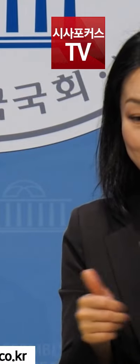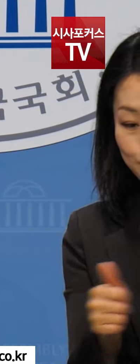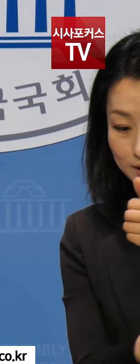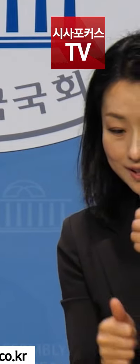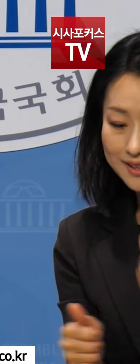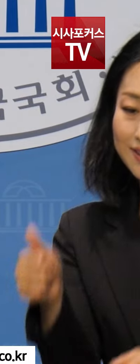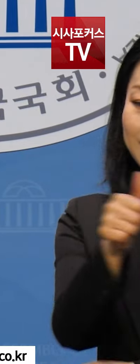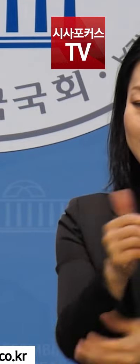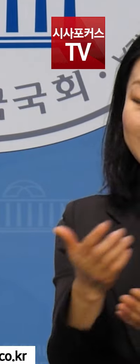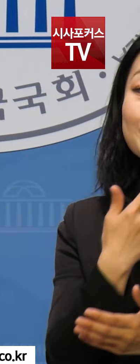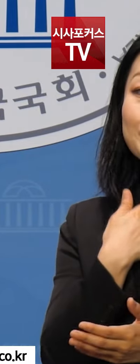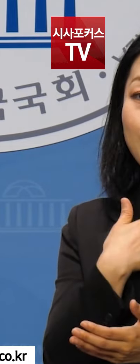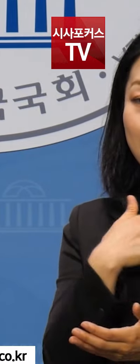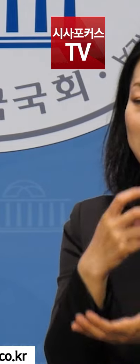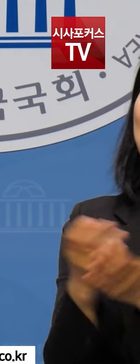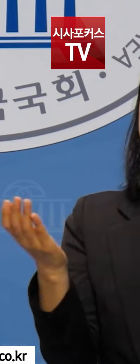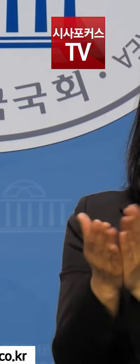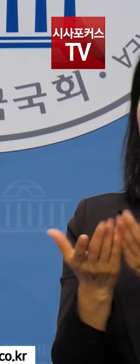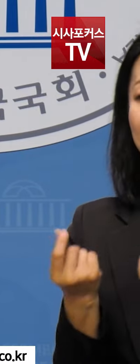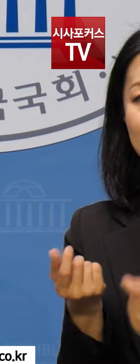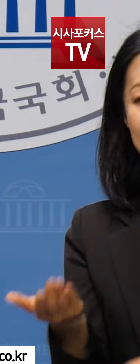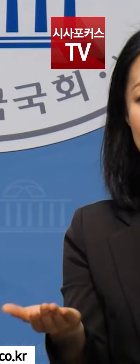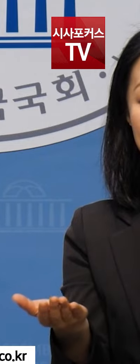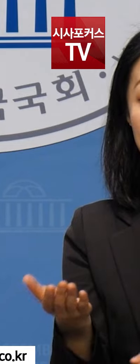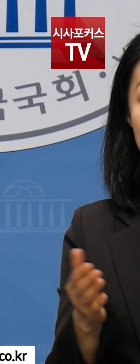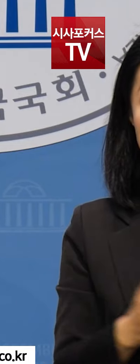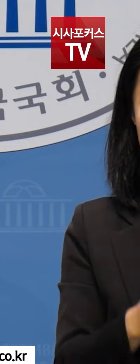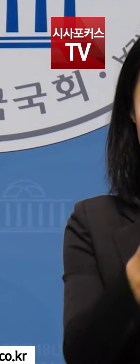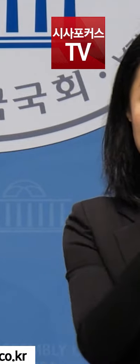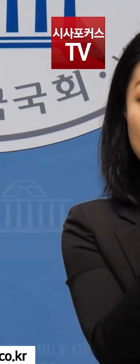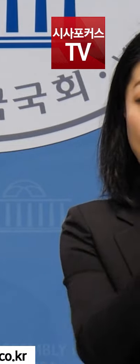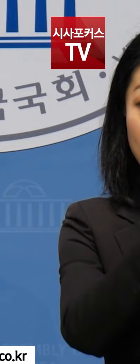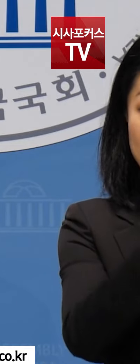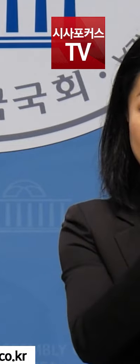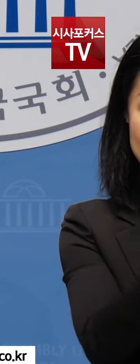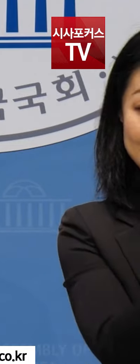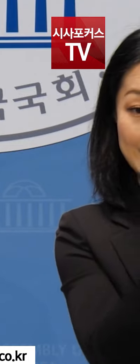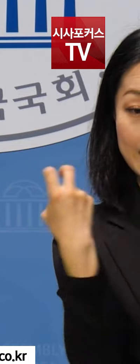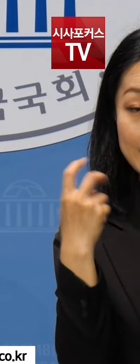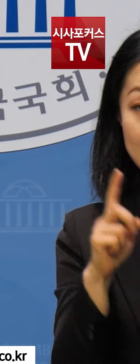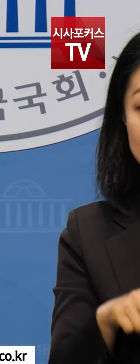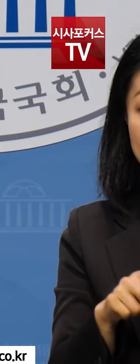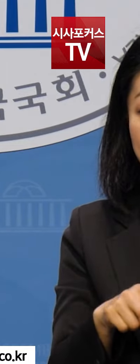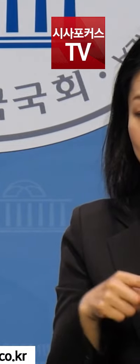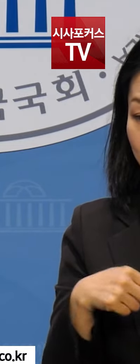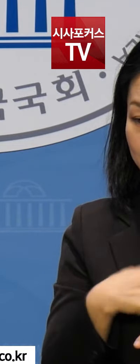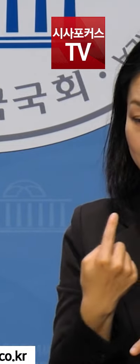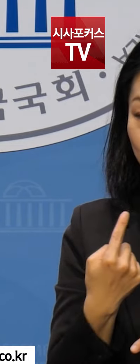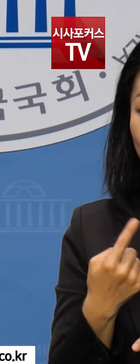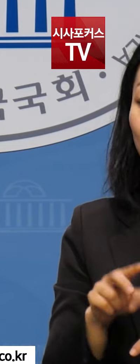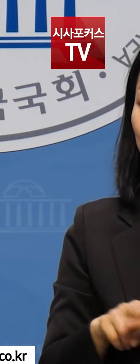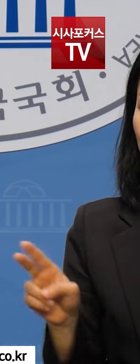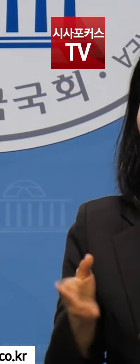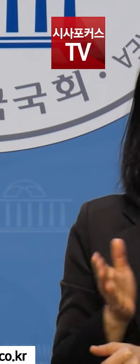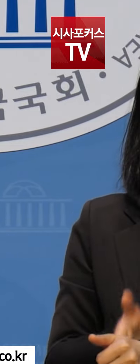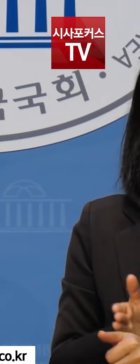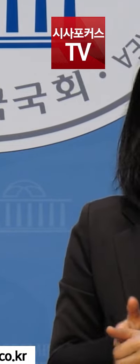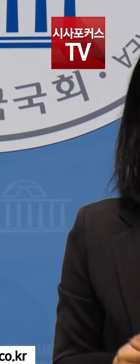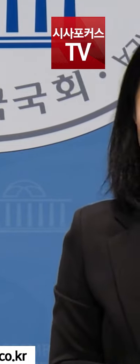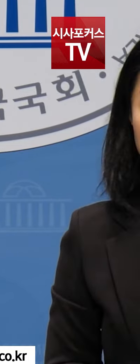되면 민주당이 김홍일 방통위원장 탄핵소추안을 스스로 철회하기를